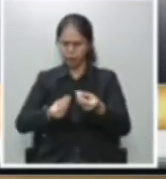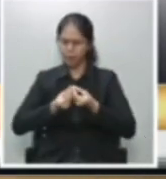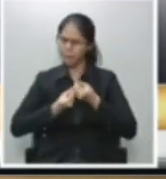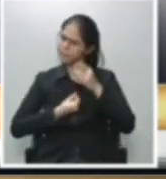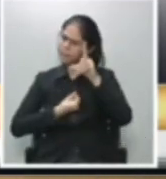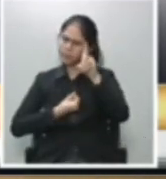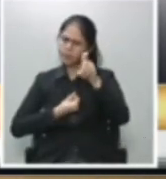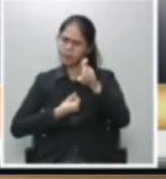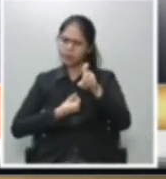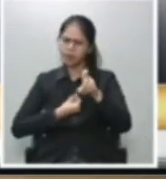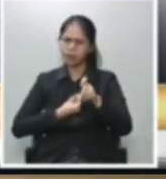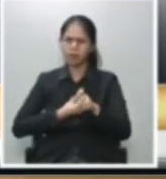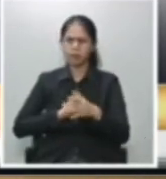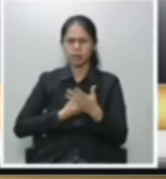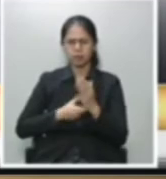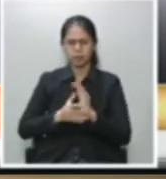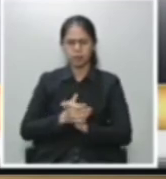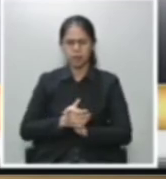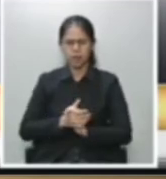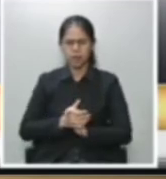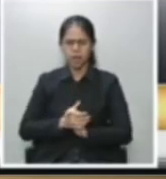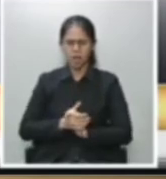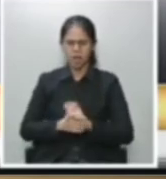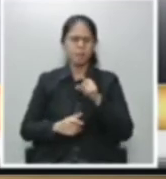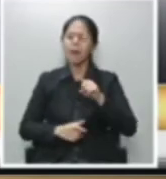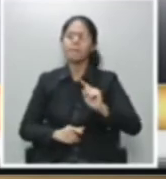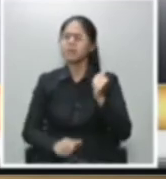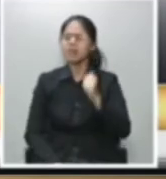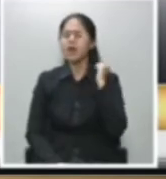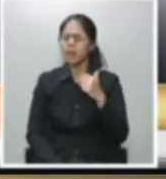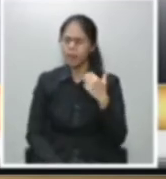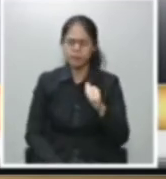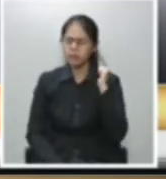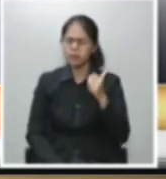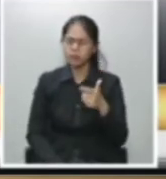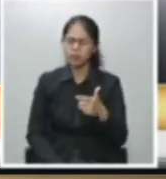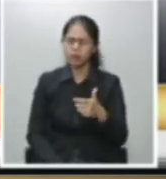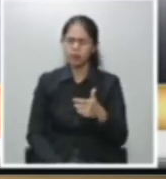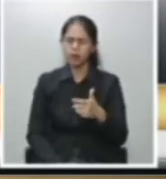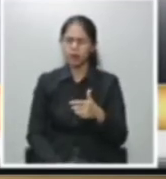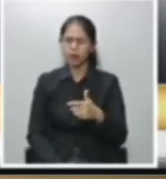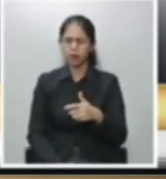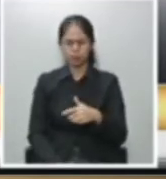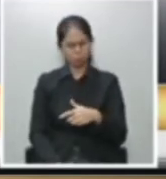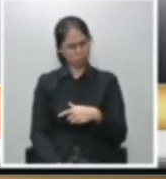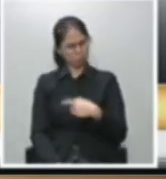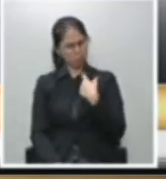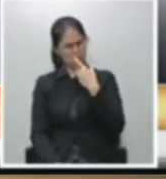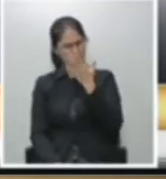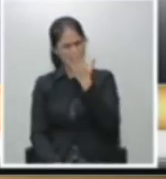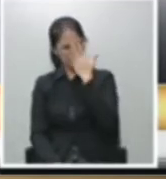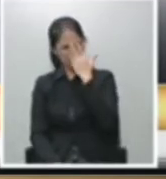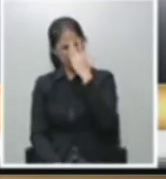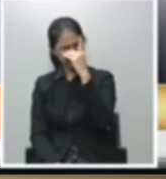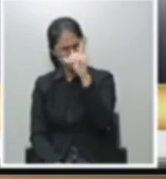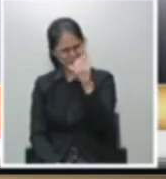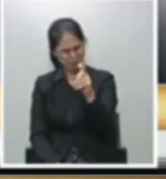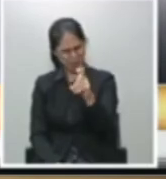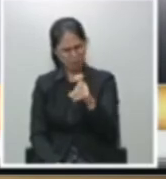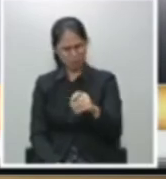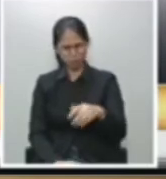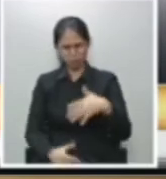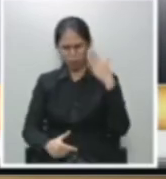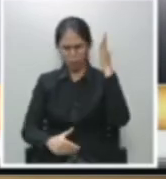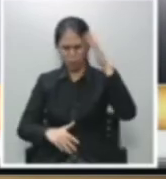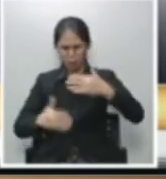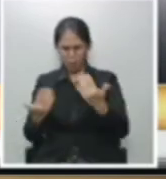ขนาดลุกออกมาว่ามันเป็นอย่างนี้แหละมันจะเป็นความอัปยศที่จะส่งทอดไปให้ลู